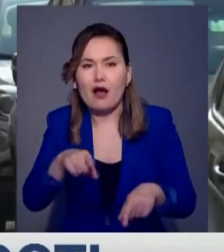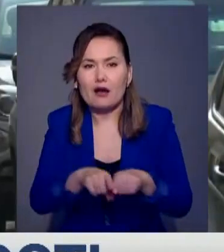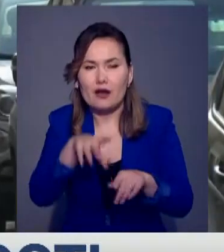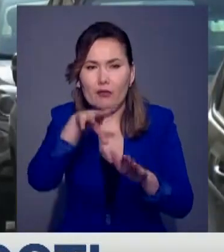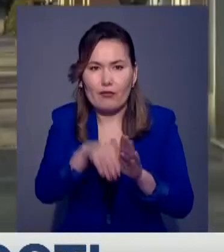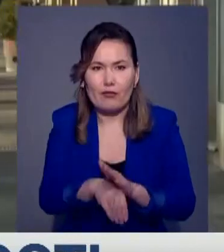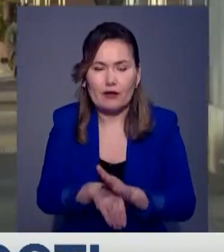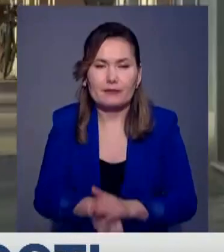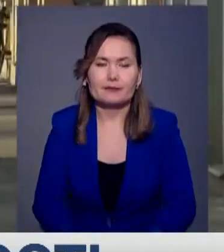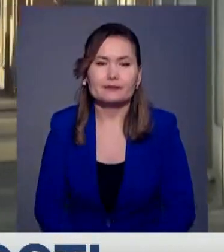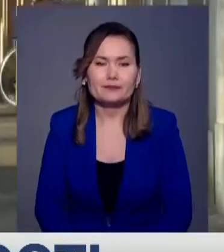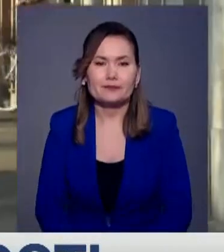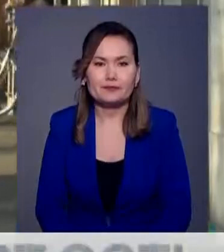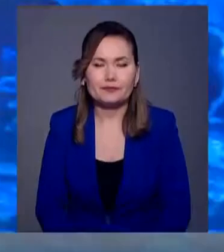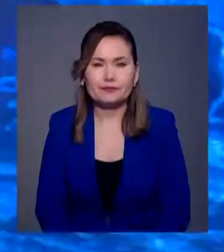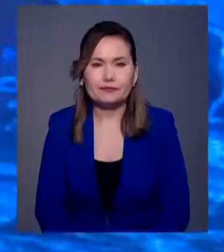бар.